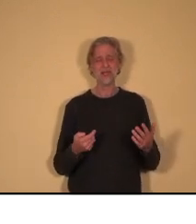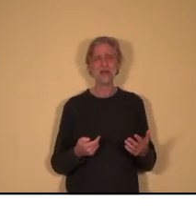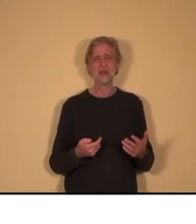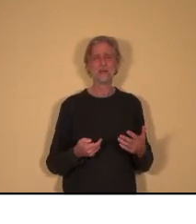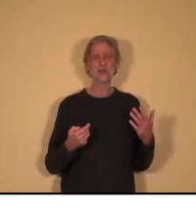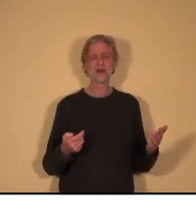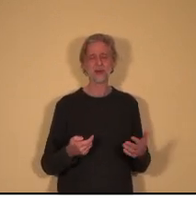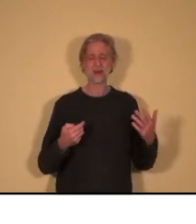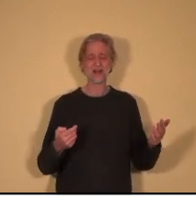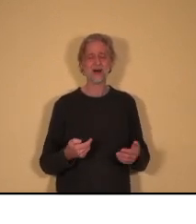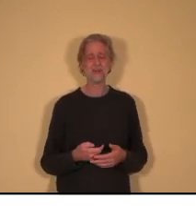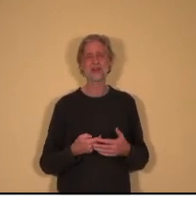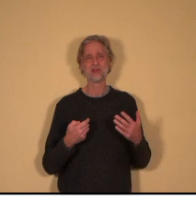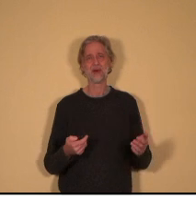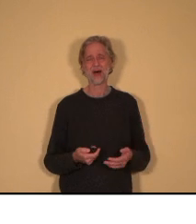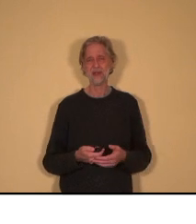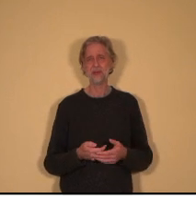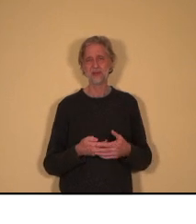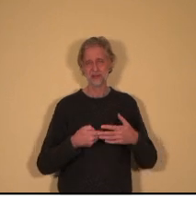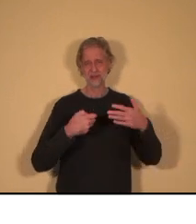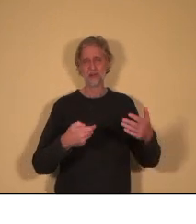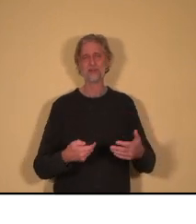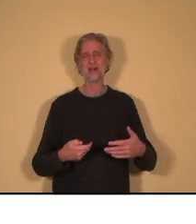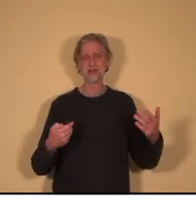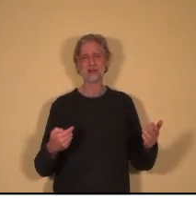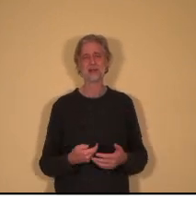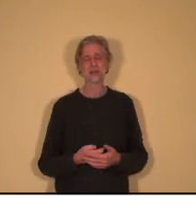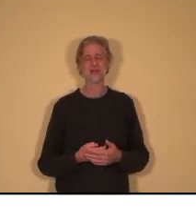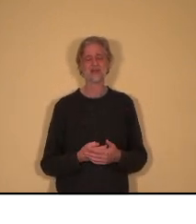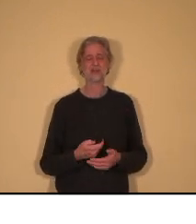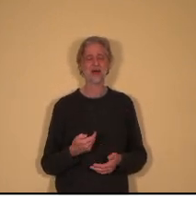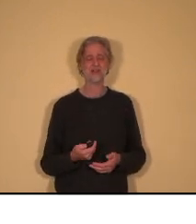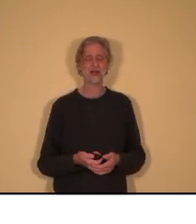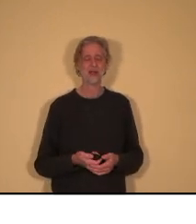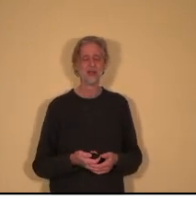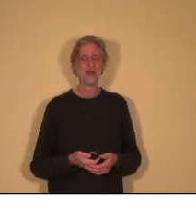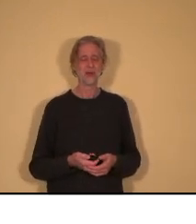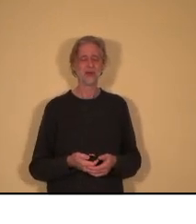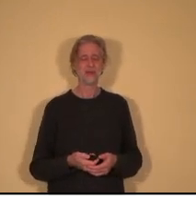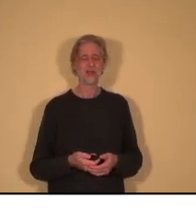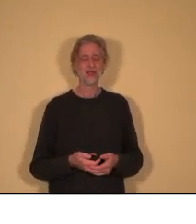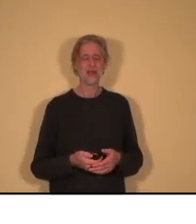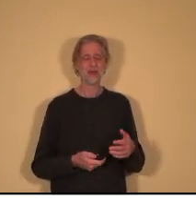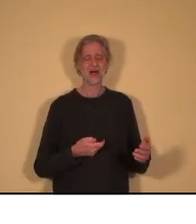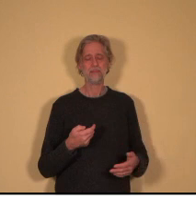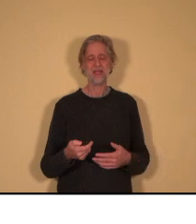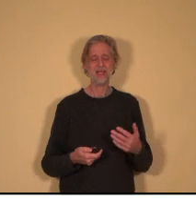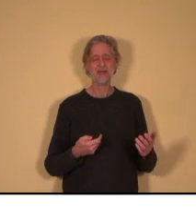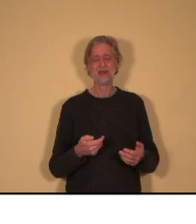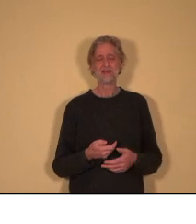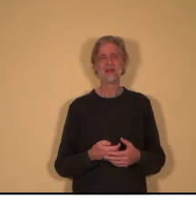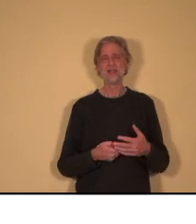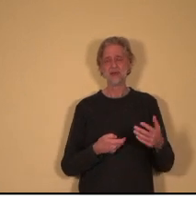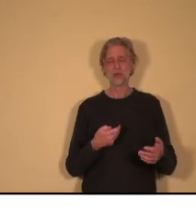Plan B muss also, Plan A muss also die Vermeidung dieses Abfalls, des CO2 sein. Und der Plan